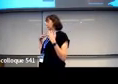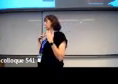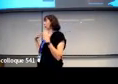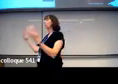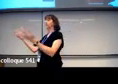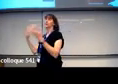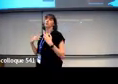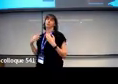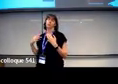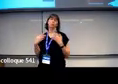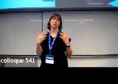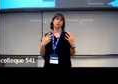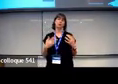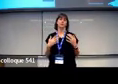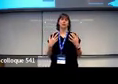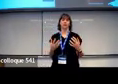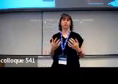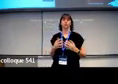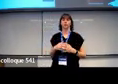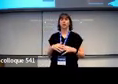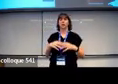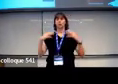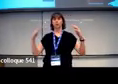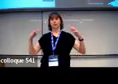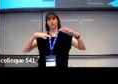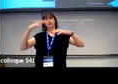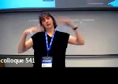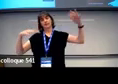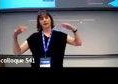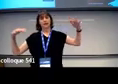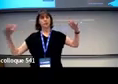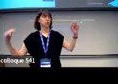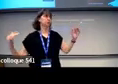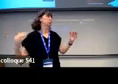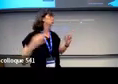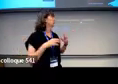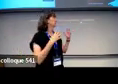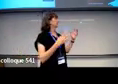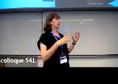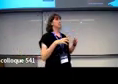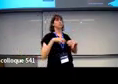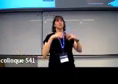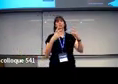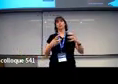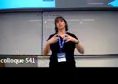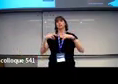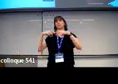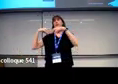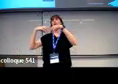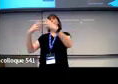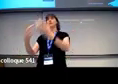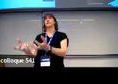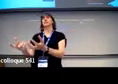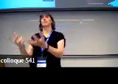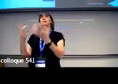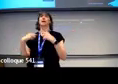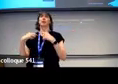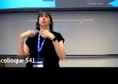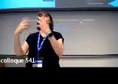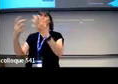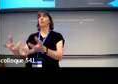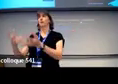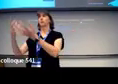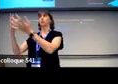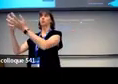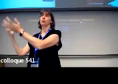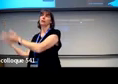l'opportunité de montrer qu'ils ont ou qu'elles ont appris quelque chose. Donc, ça veut dire que ça ajuste toutes les étapes, les objectifs, les activités avant